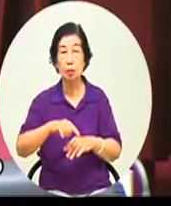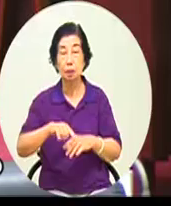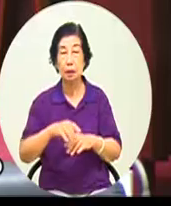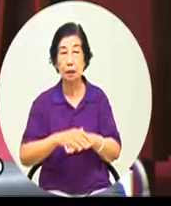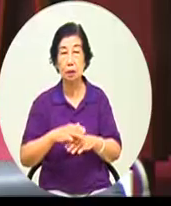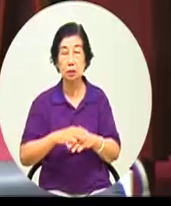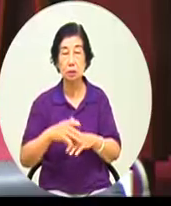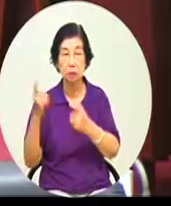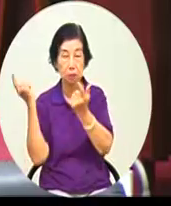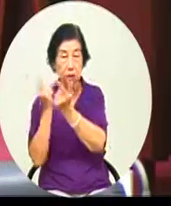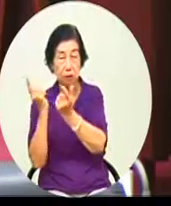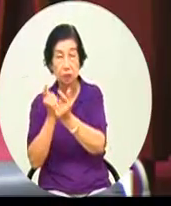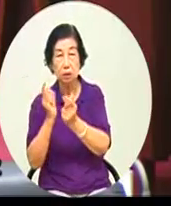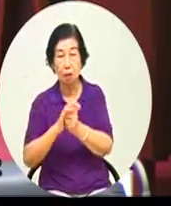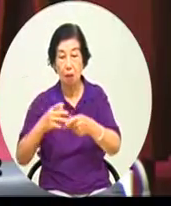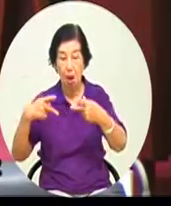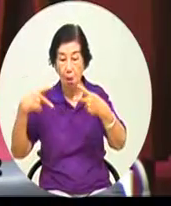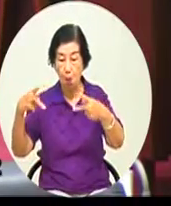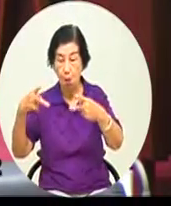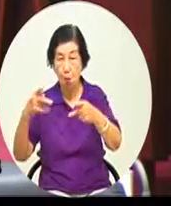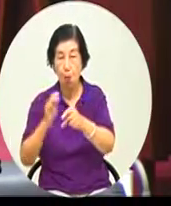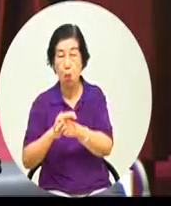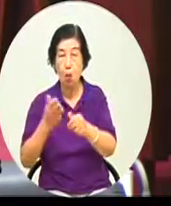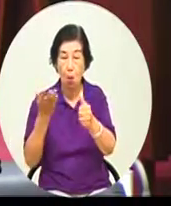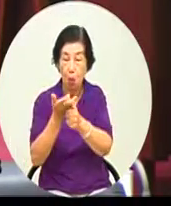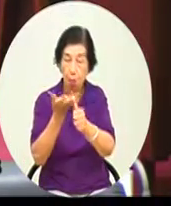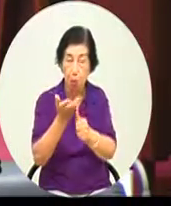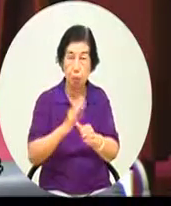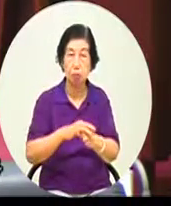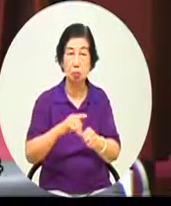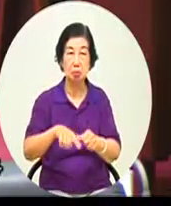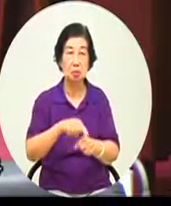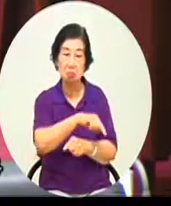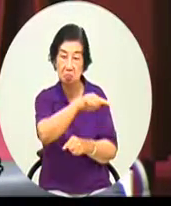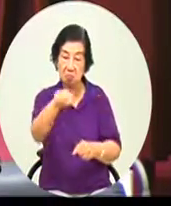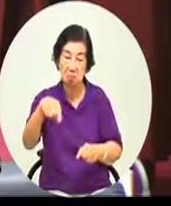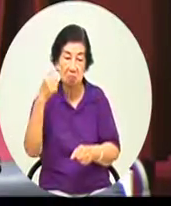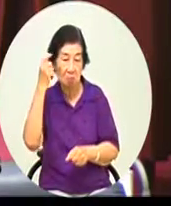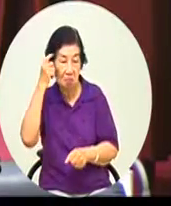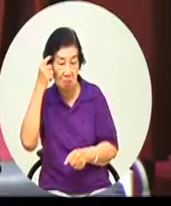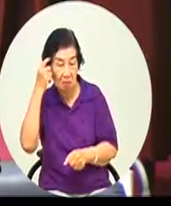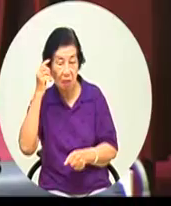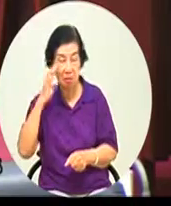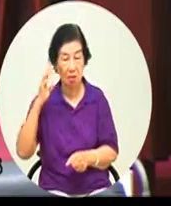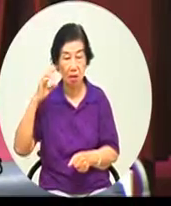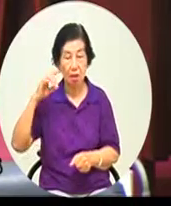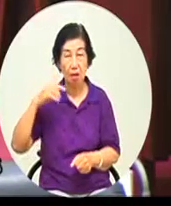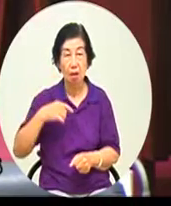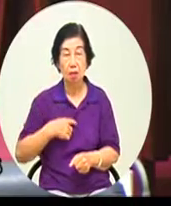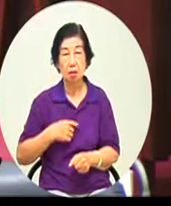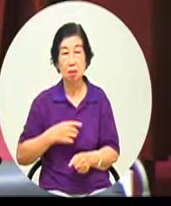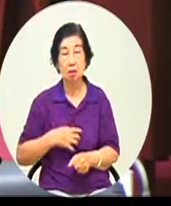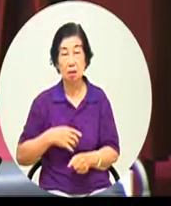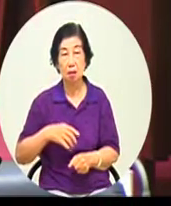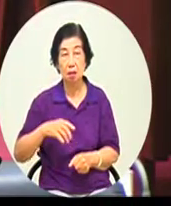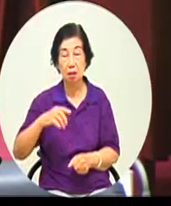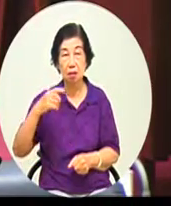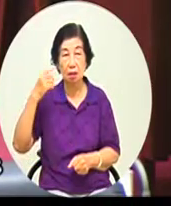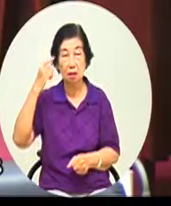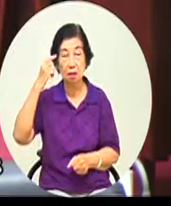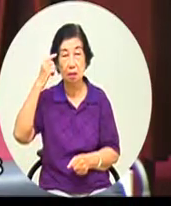都会以精神异常这样的一个方式替自己做一个很好的一个挡箭